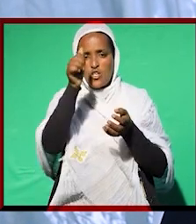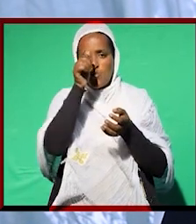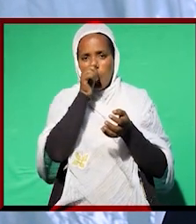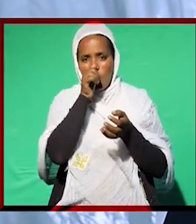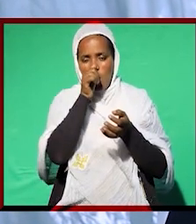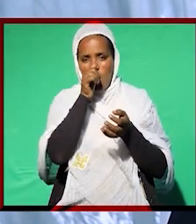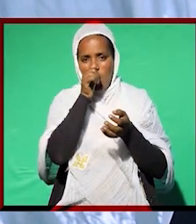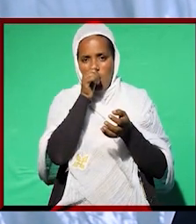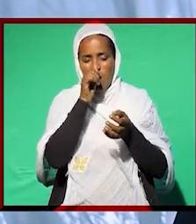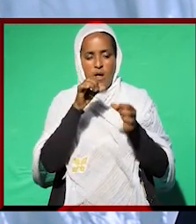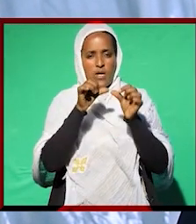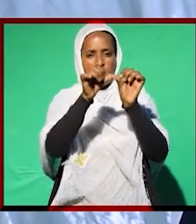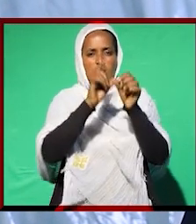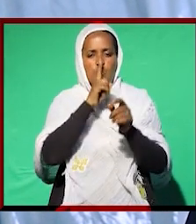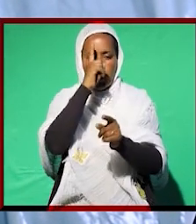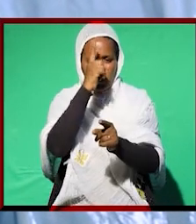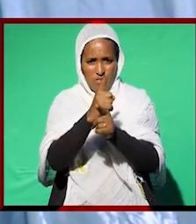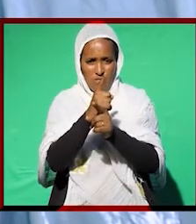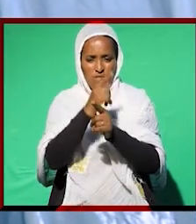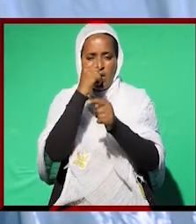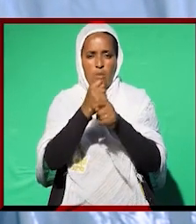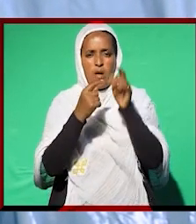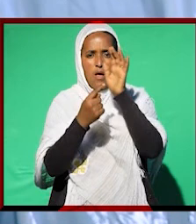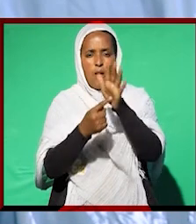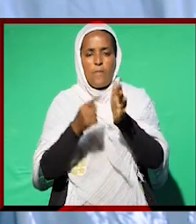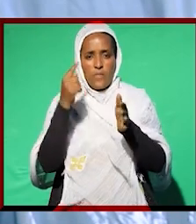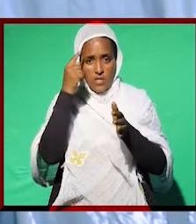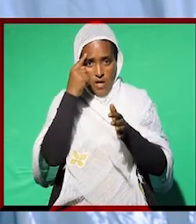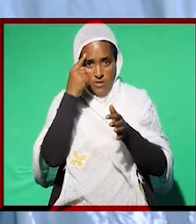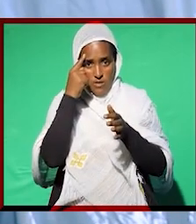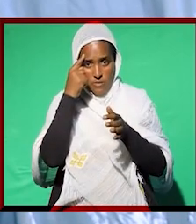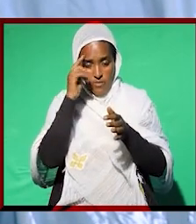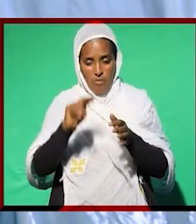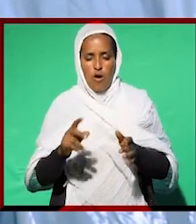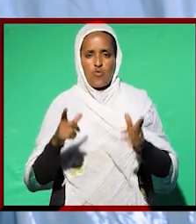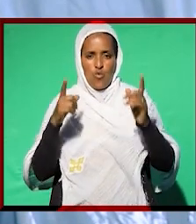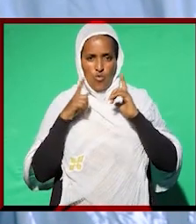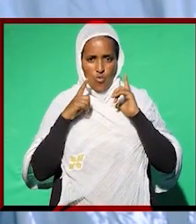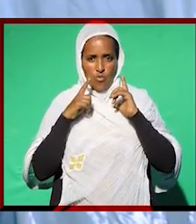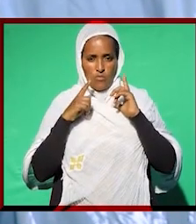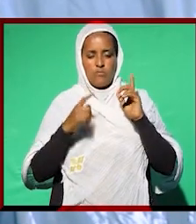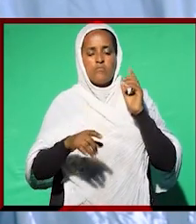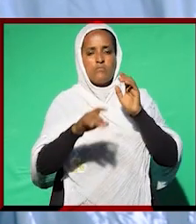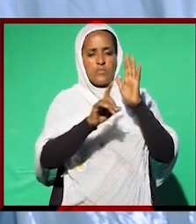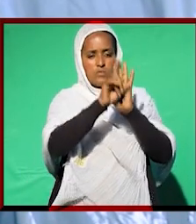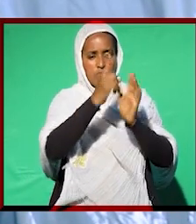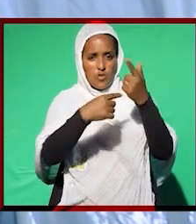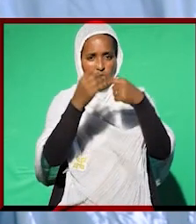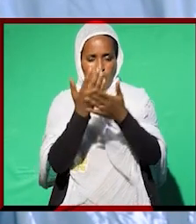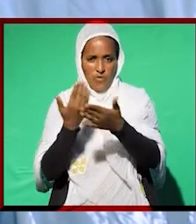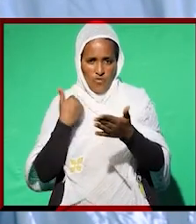የምንፈልጋትን ኢትዮጵያ ለእንደው ቀጣይ እውን ለማድረግ ቢታሰብ ማኑሩ ሴኩላሪዝም ከመምጣቱ